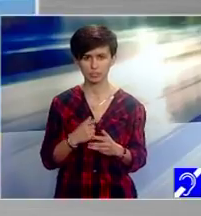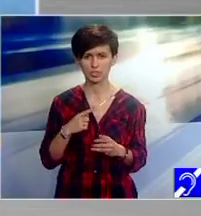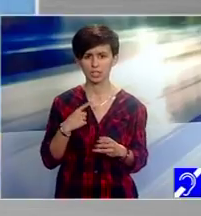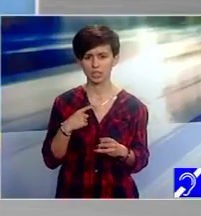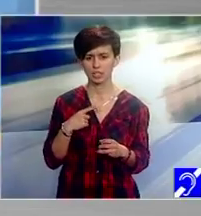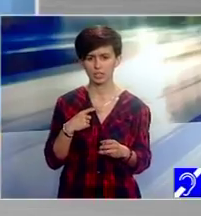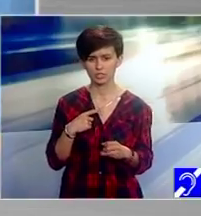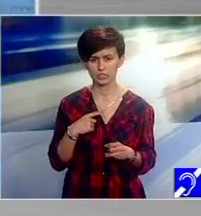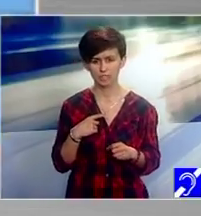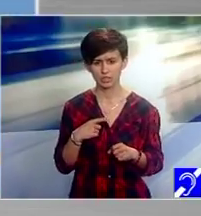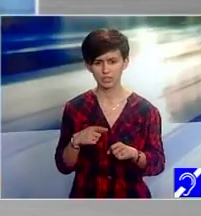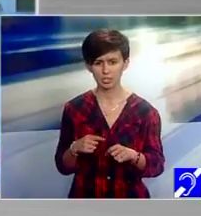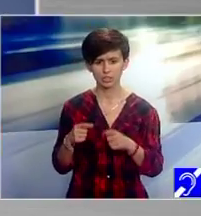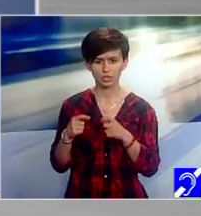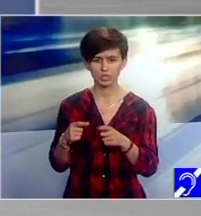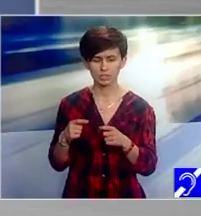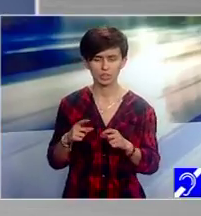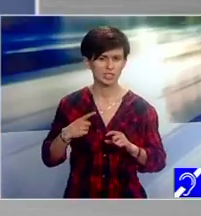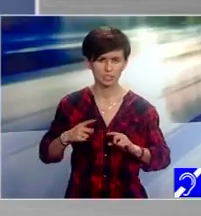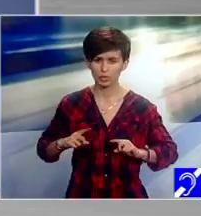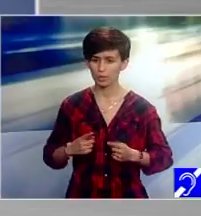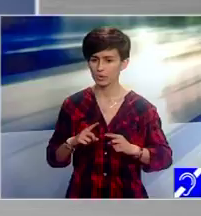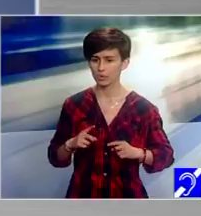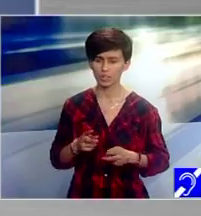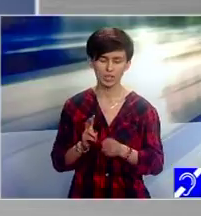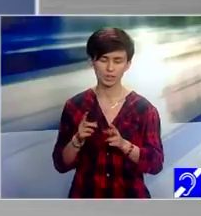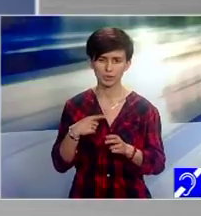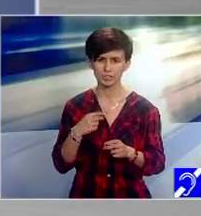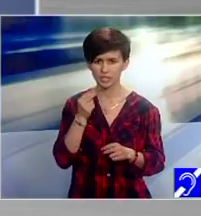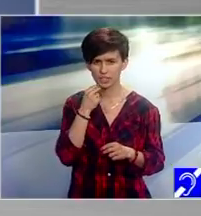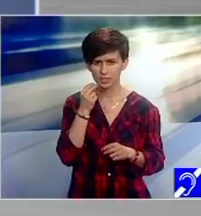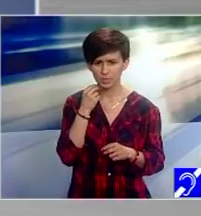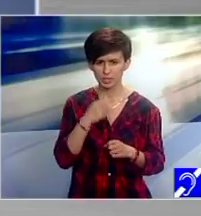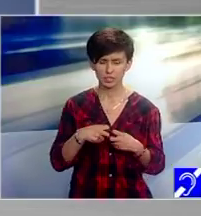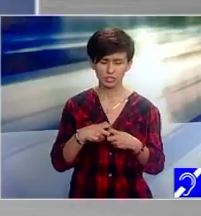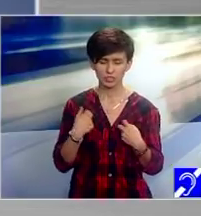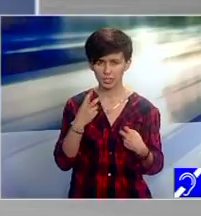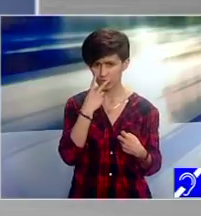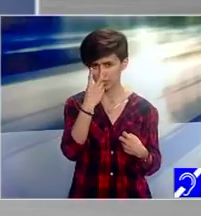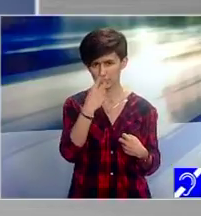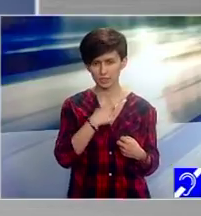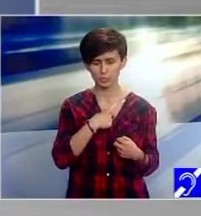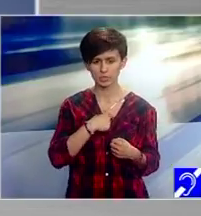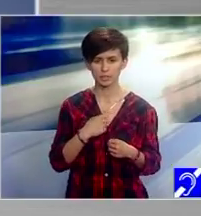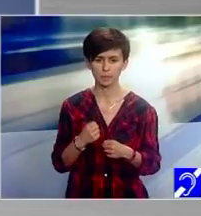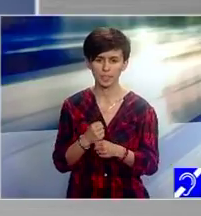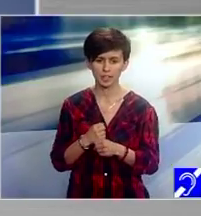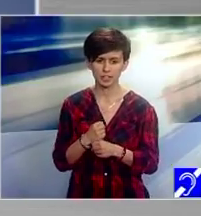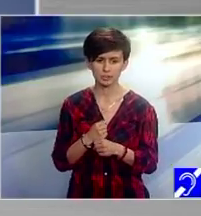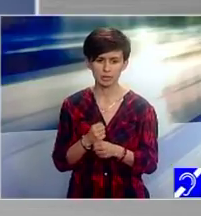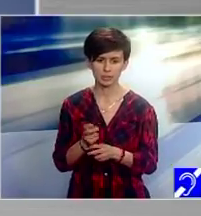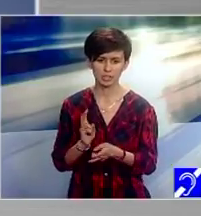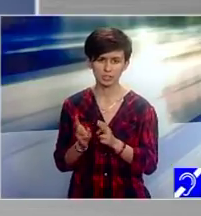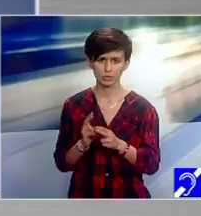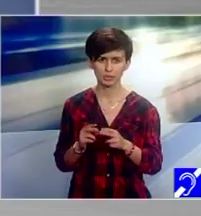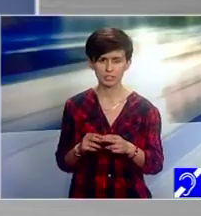persoane care nu vede. O adevărată provocare, cum este să mănânci fără să vezi și poți experimenta cum se activează